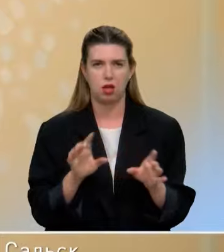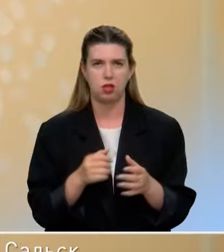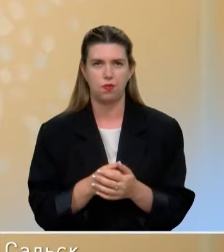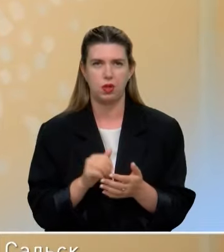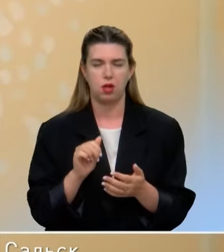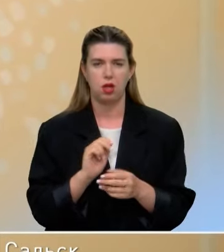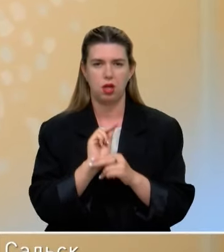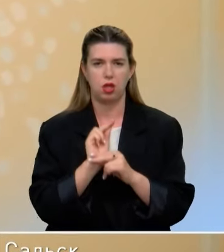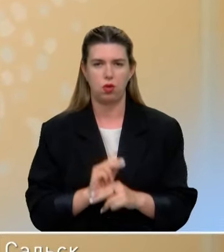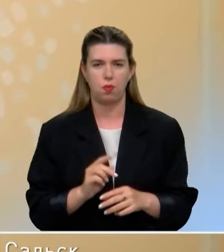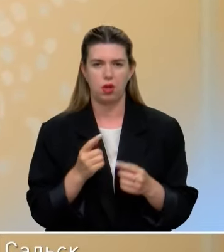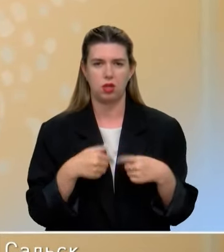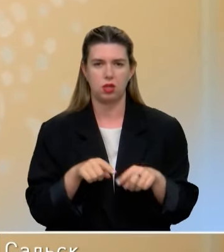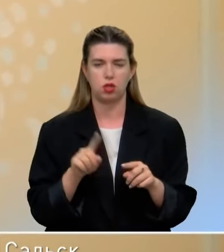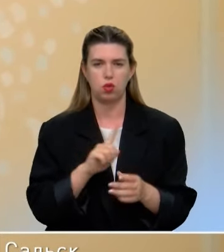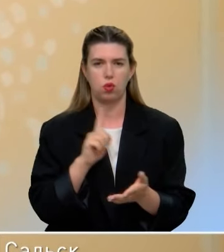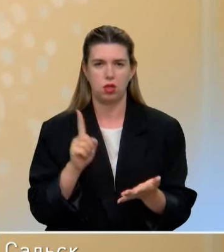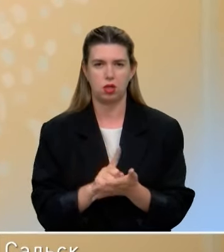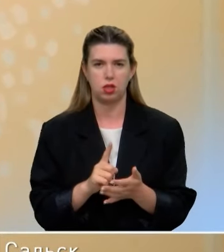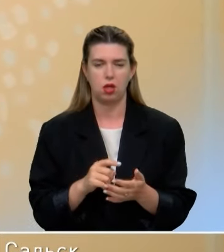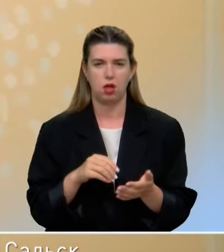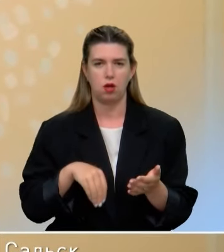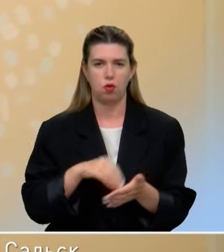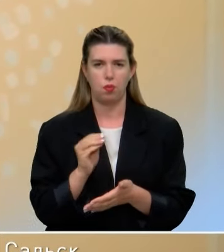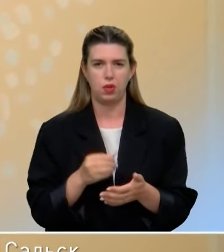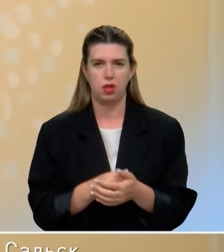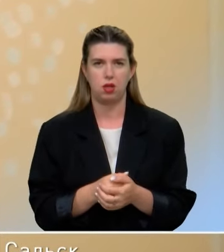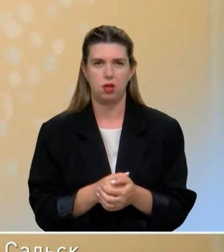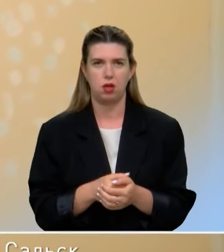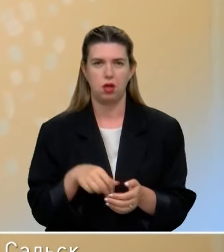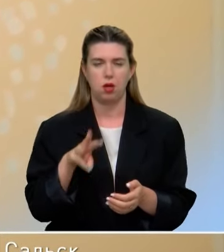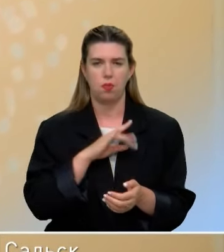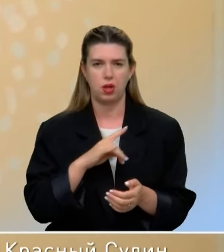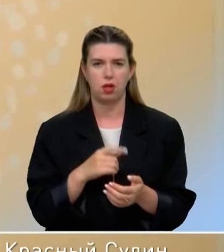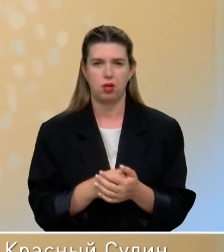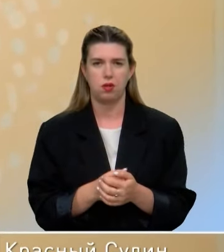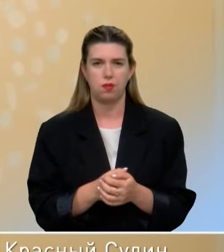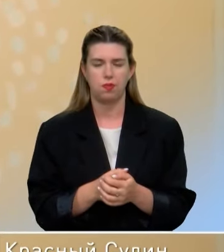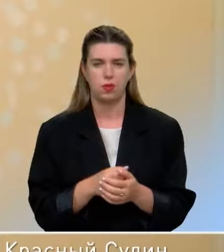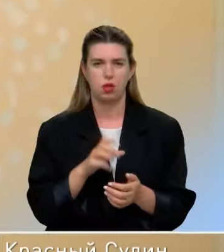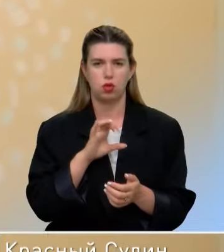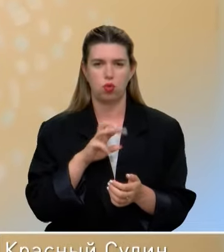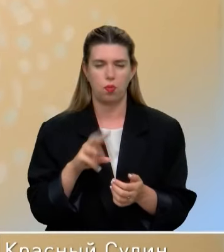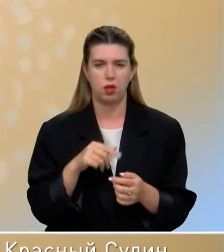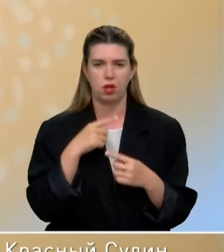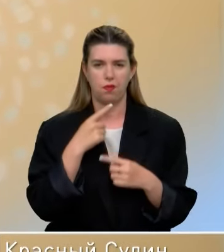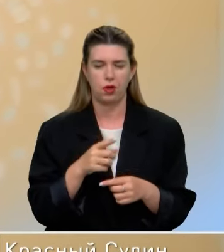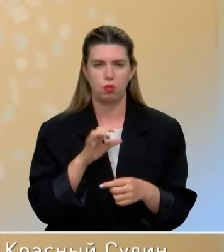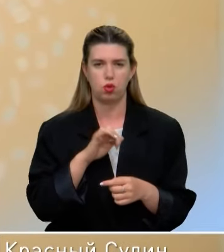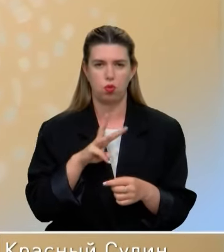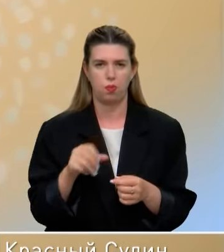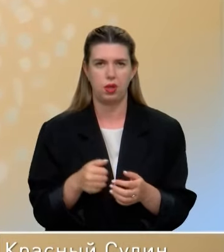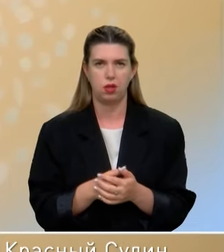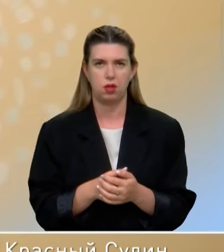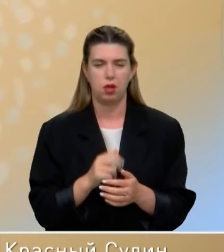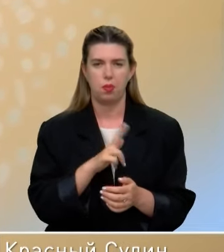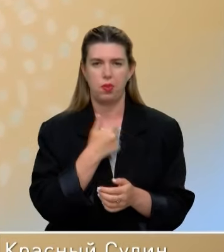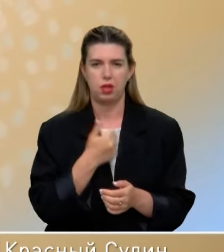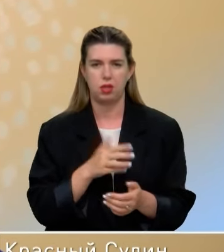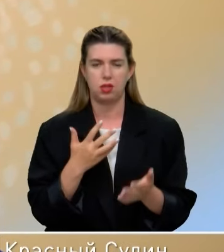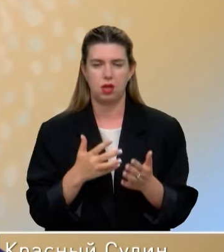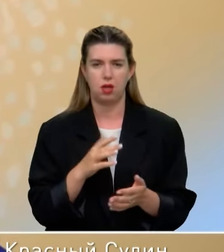лечебным учреждениям что они должны приобрести А мы обозначаем обычно сумму и на эту сумму больницы